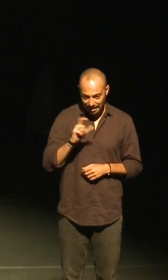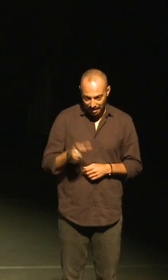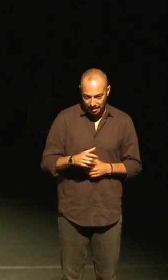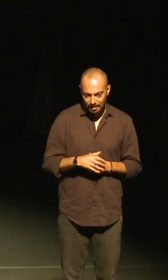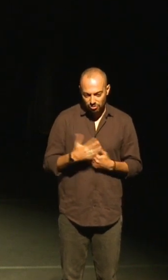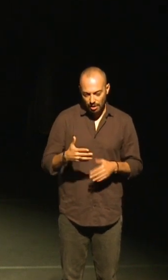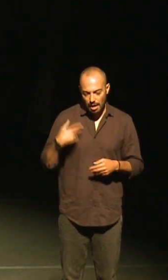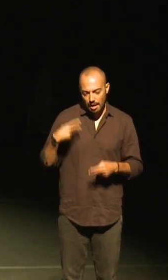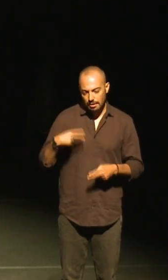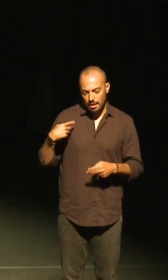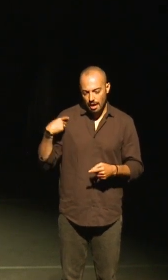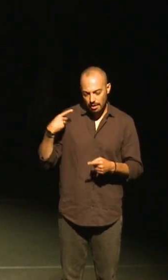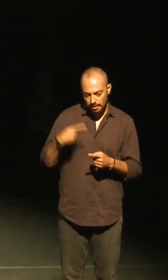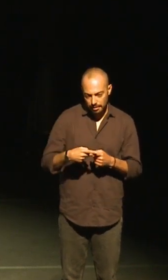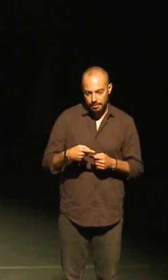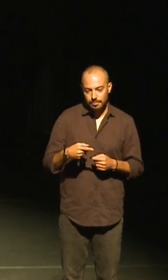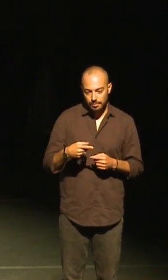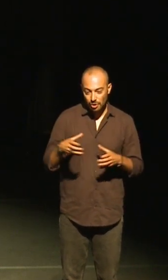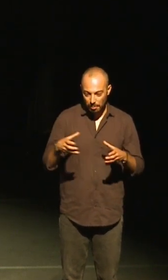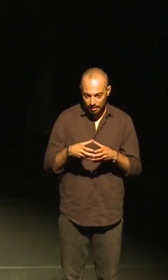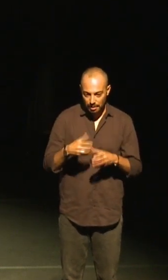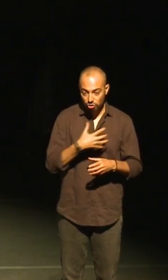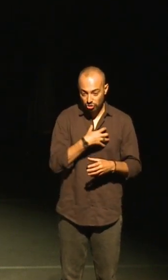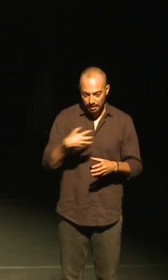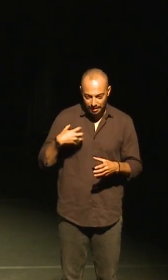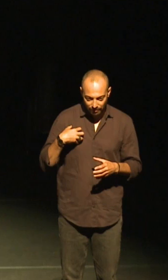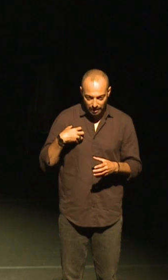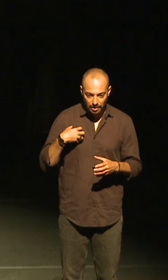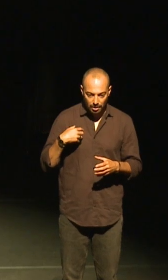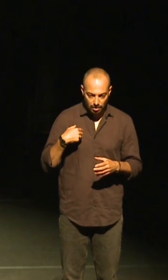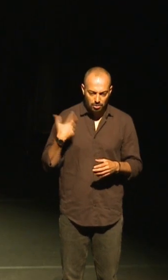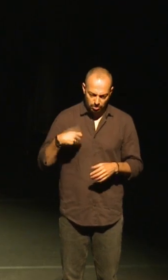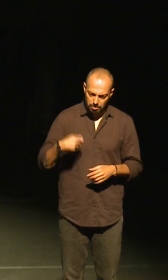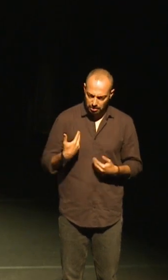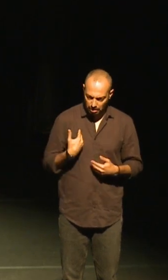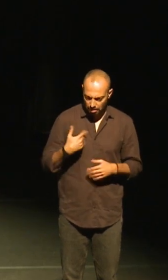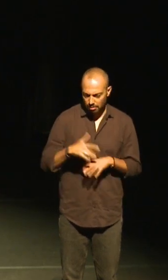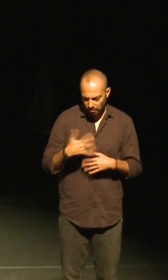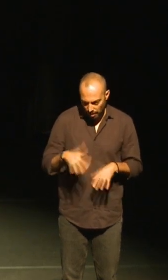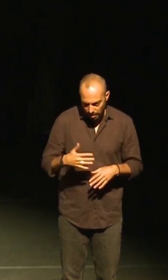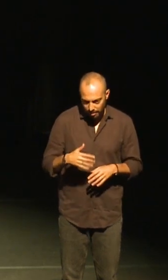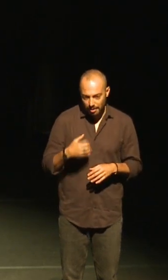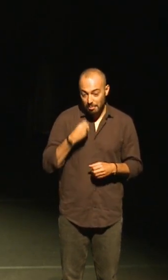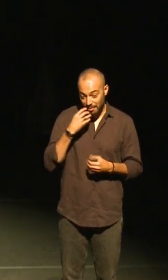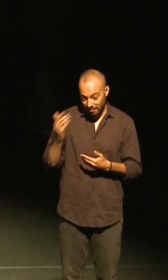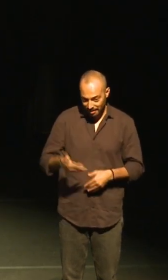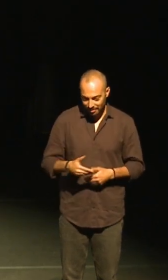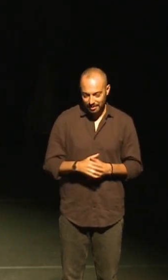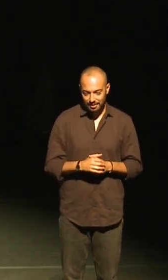del comitato scientifico di parkis Paolo Benvenuto dove vuoi